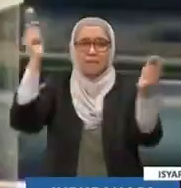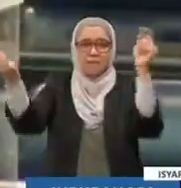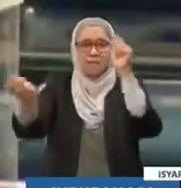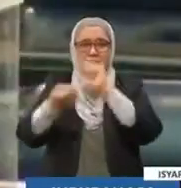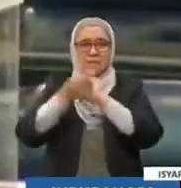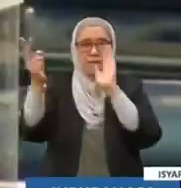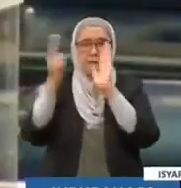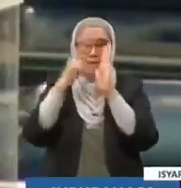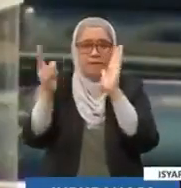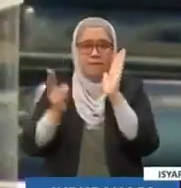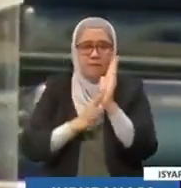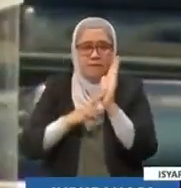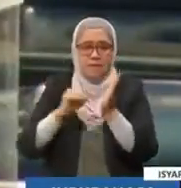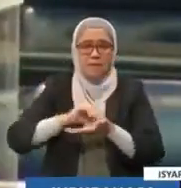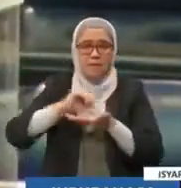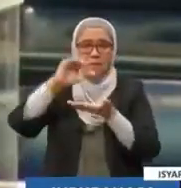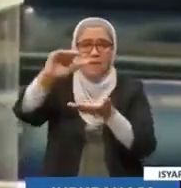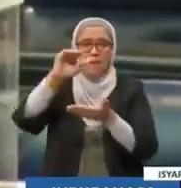perbekalan 2022.